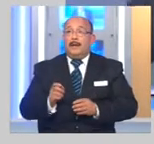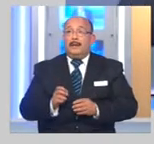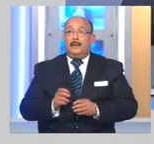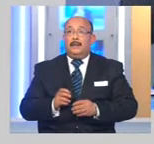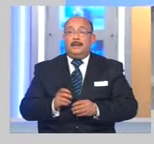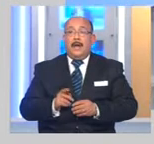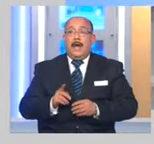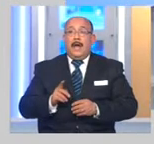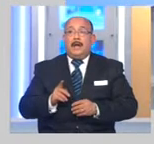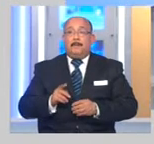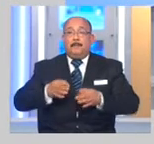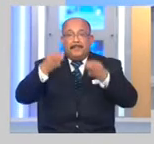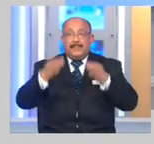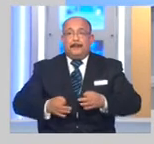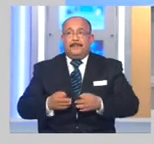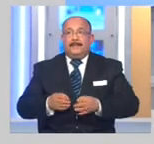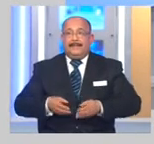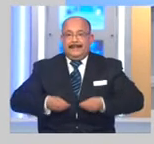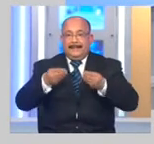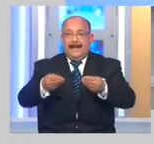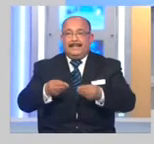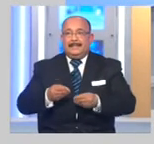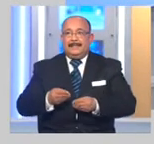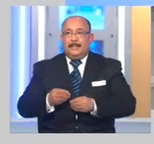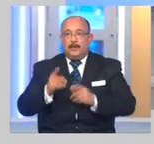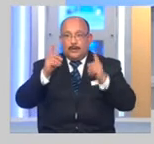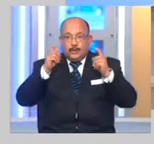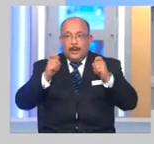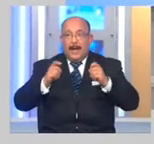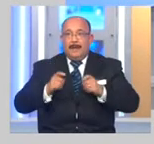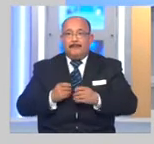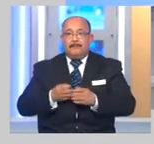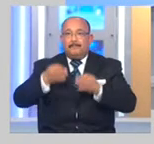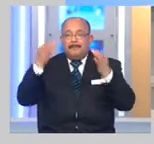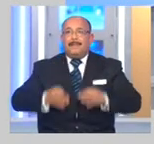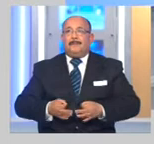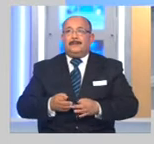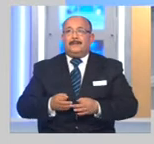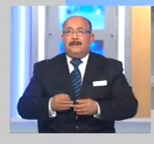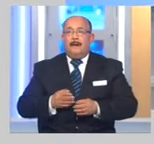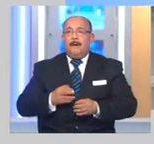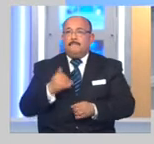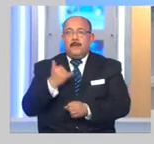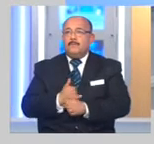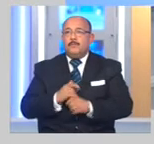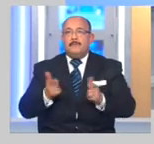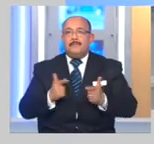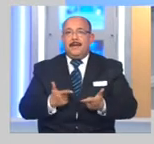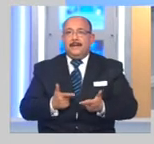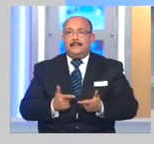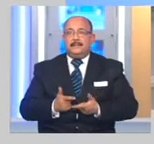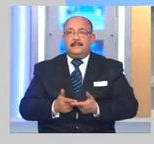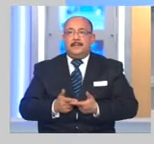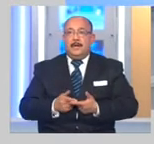دولة، أنت في حتى في حوادث الطرقات أو حتى في تطبيق قوانين الطرقات في الولايات المتحدة الأمريكية، في فرنسا، إذا كان شخص يوقف البوليس